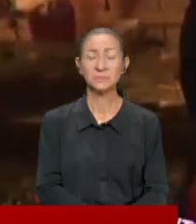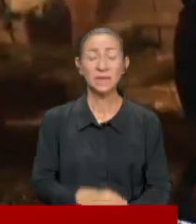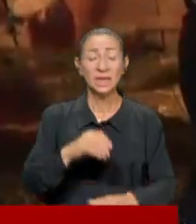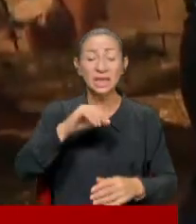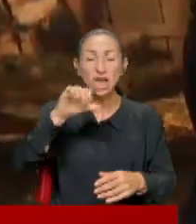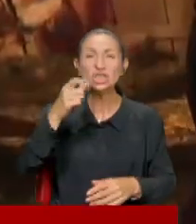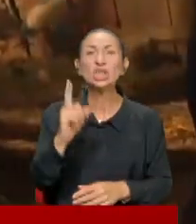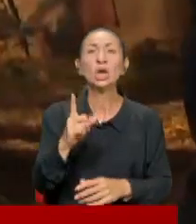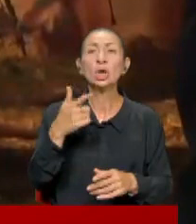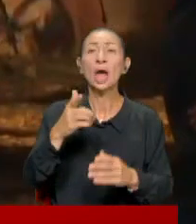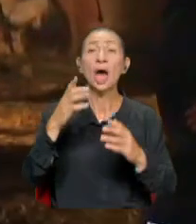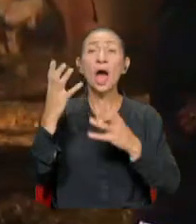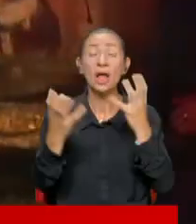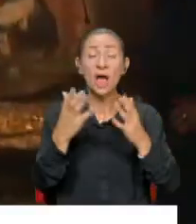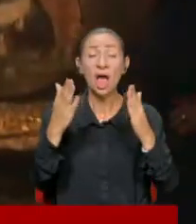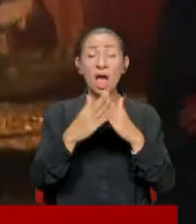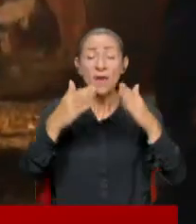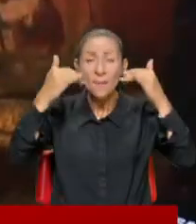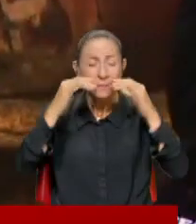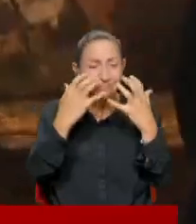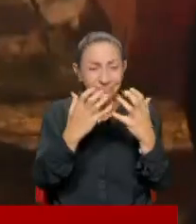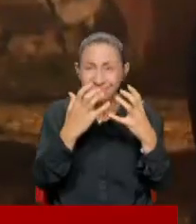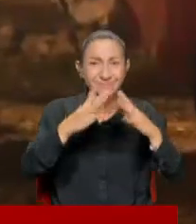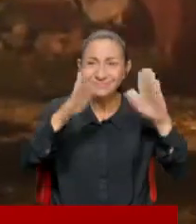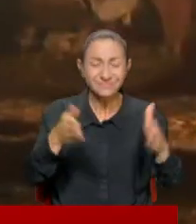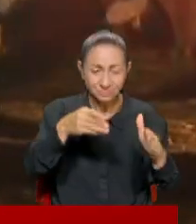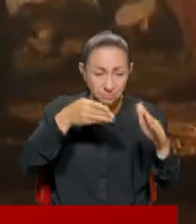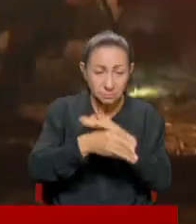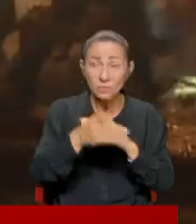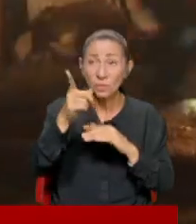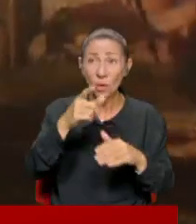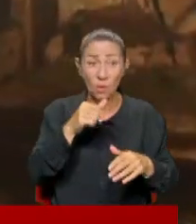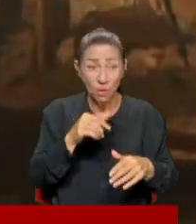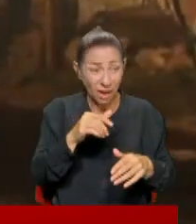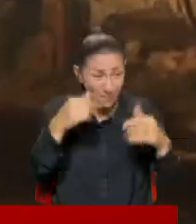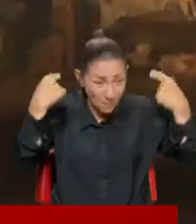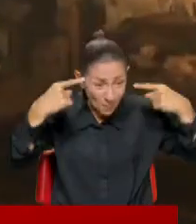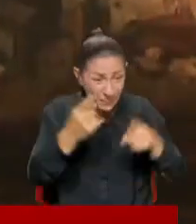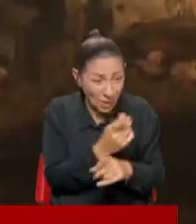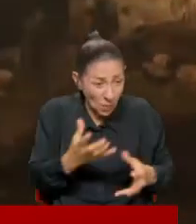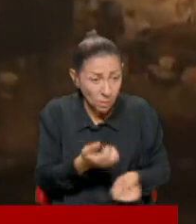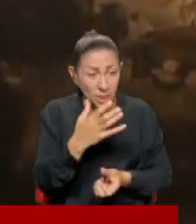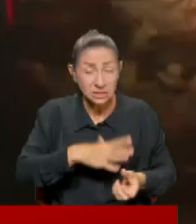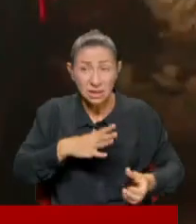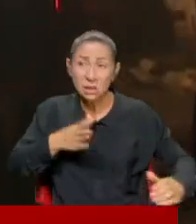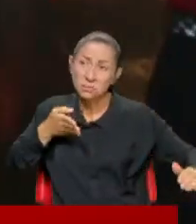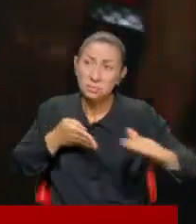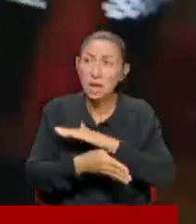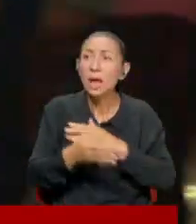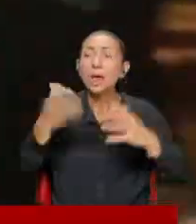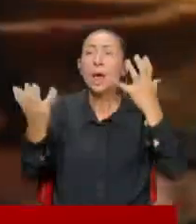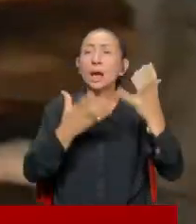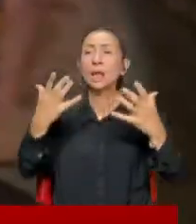Yağcılar köyünde alevler evlere ve ahırlara ulaştı. Zeki Demir de ahırdaki hayvanlarını kurtarmak isterken alevlerin arasında